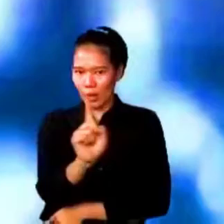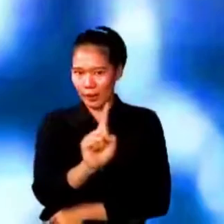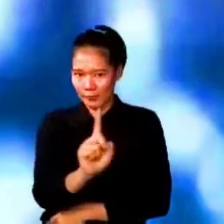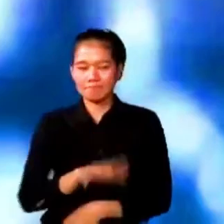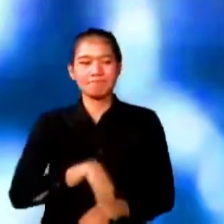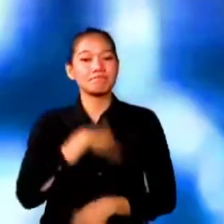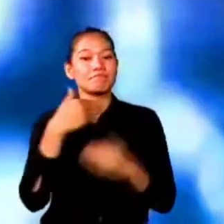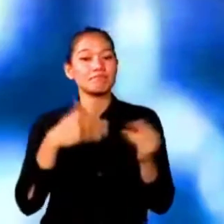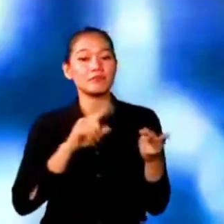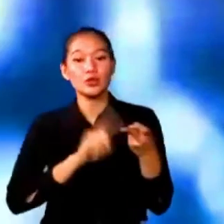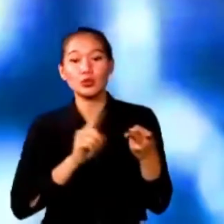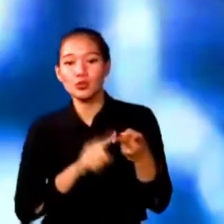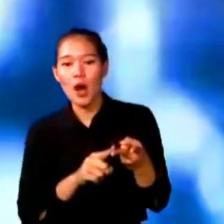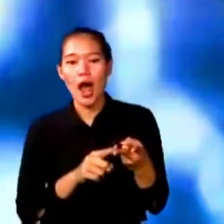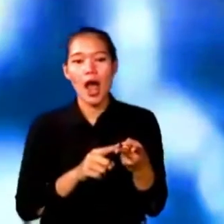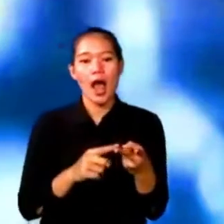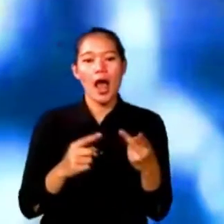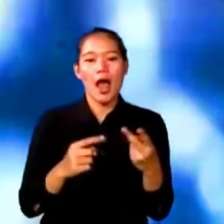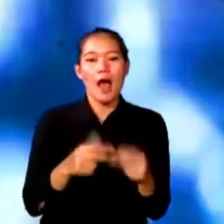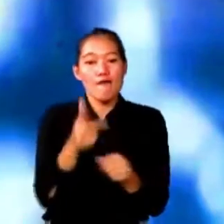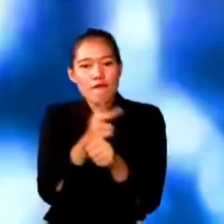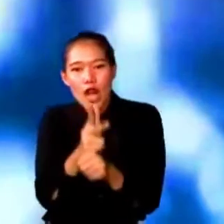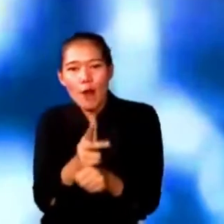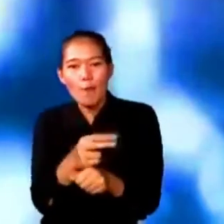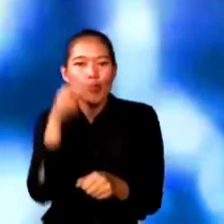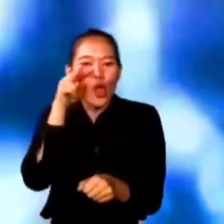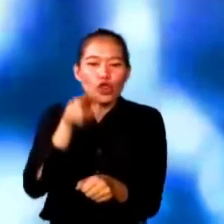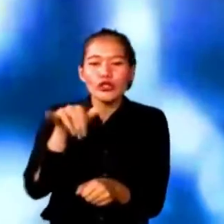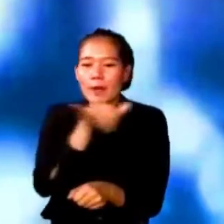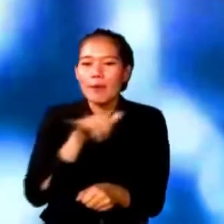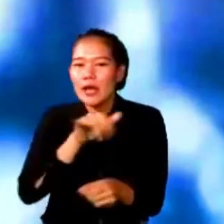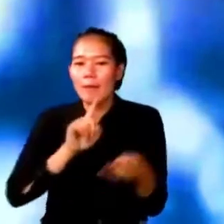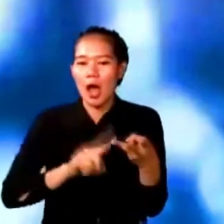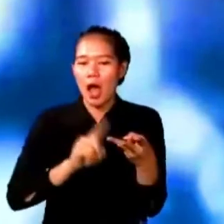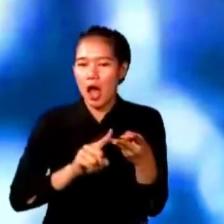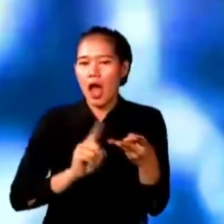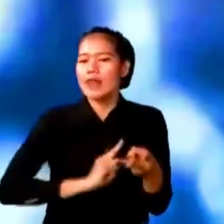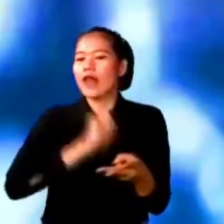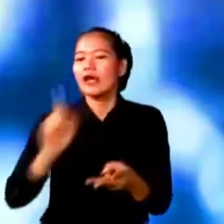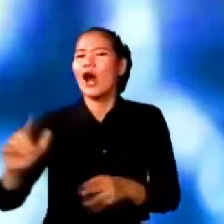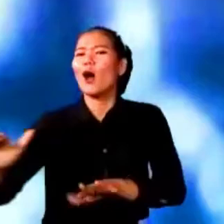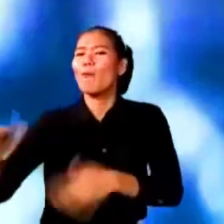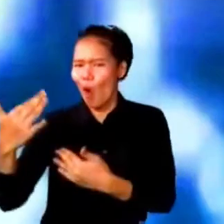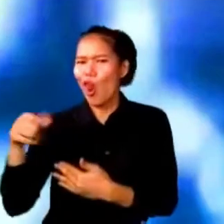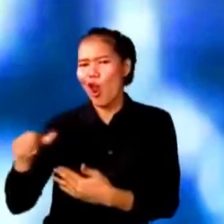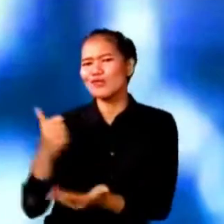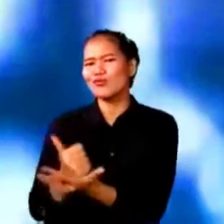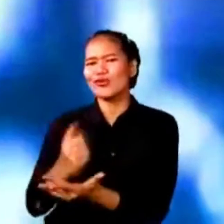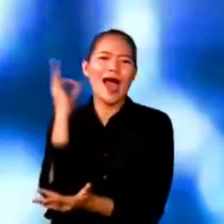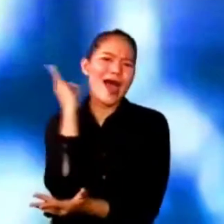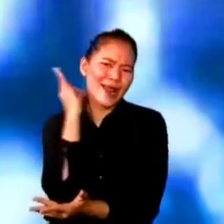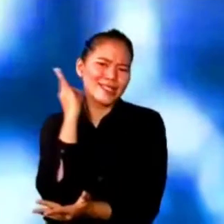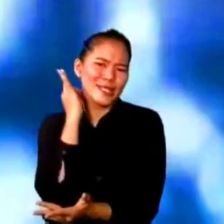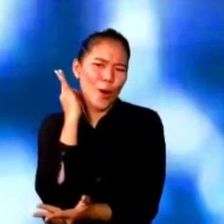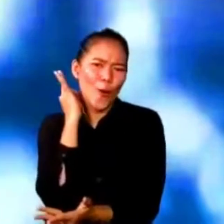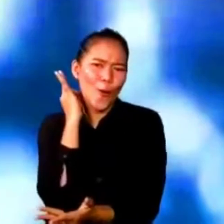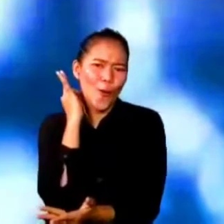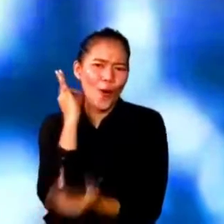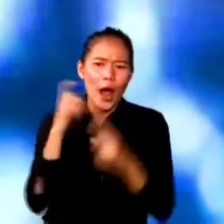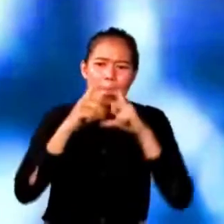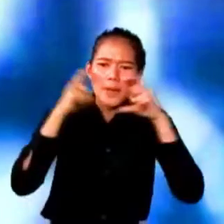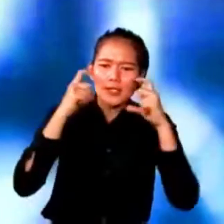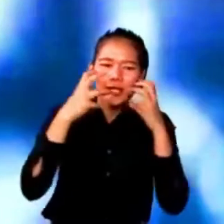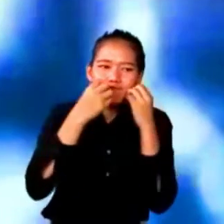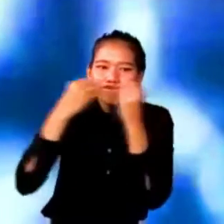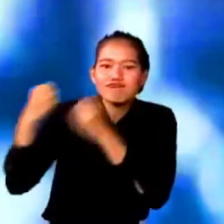ya kemudian menonton bioskop Atau segala macam gemol itu pancingan pancingan yang nantinya kita akan terpancing membuka